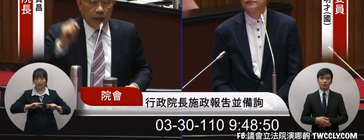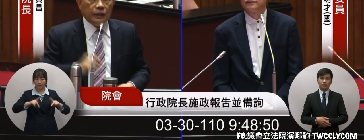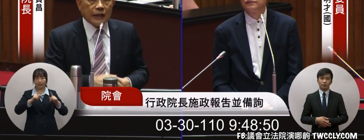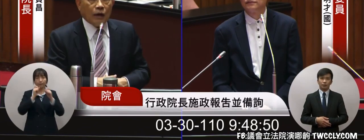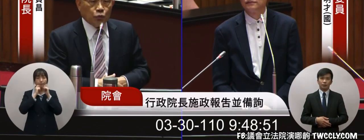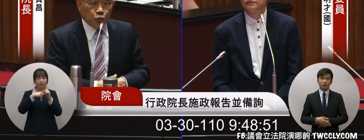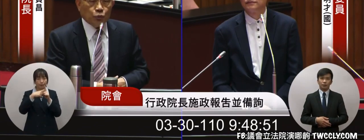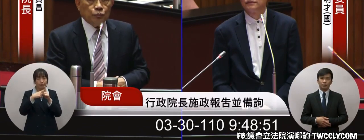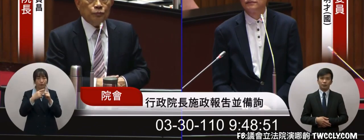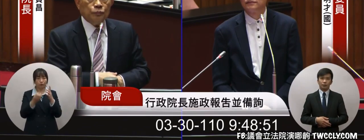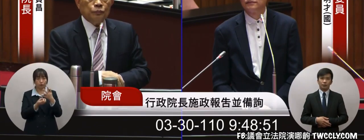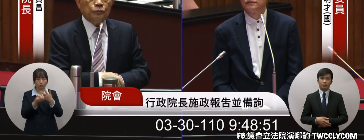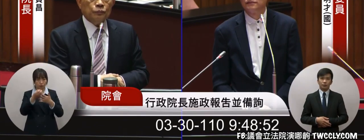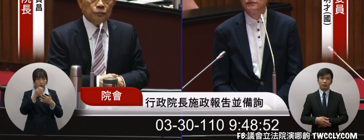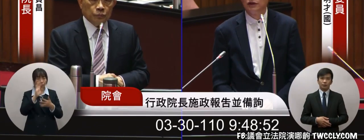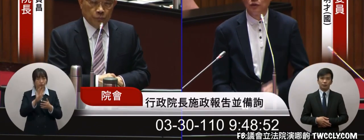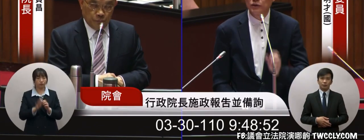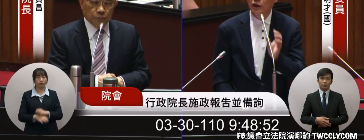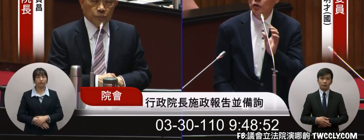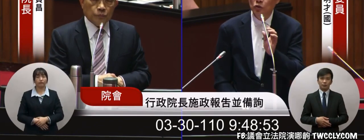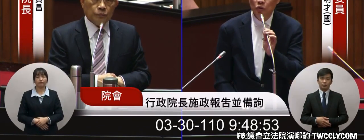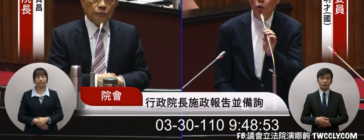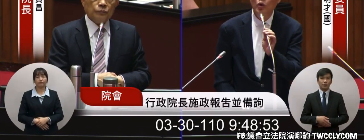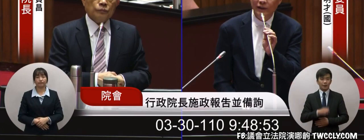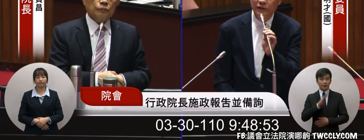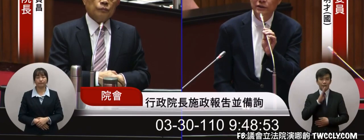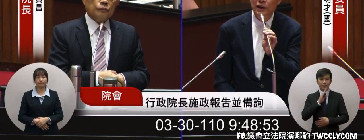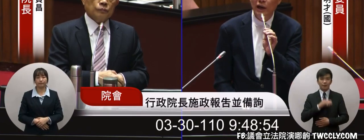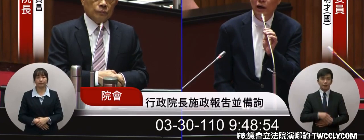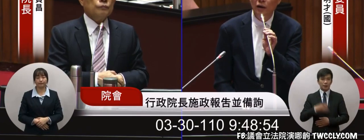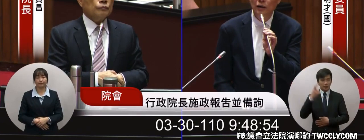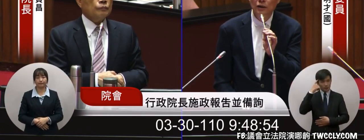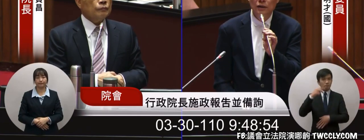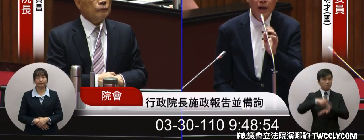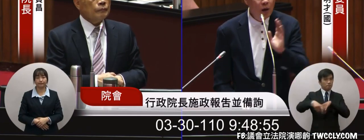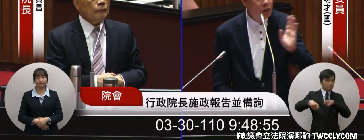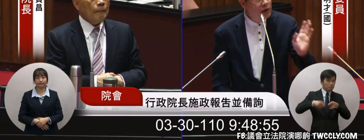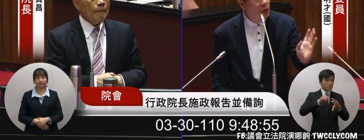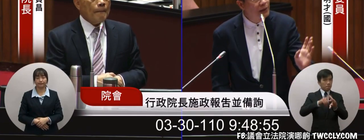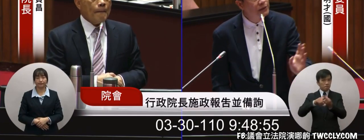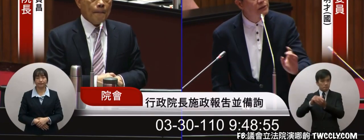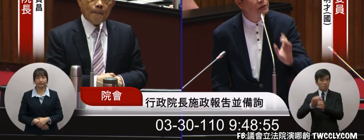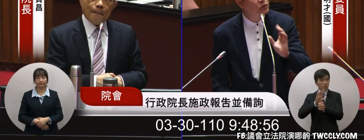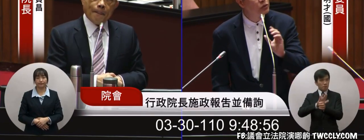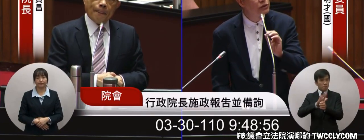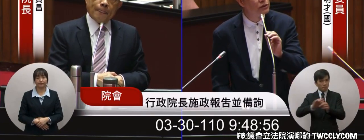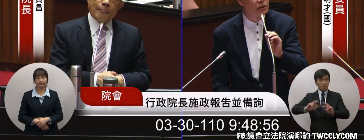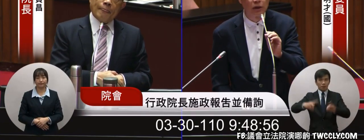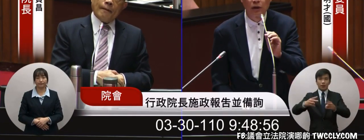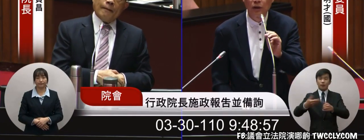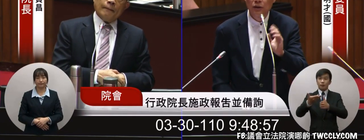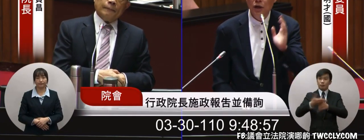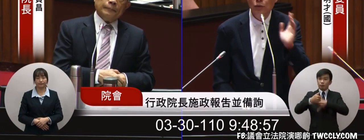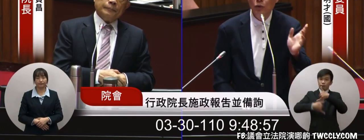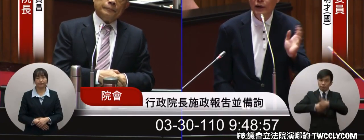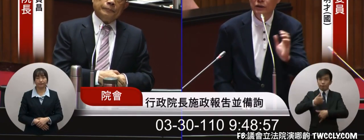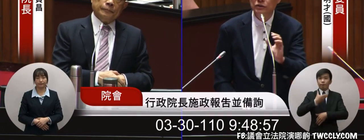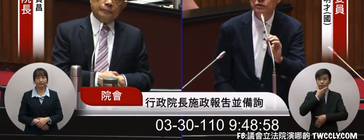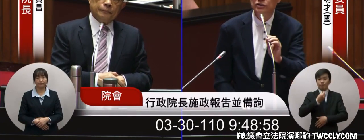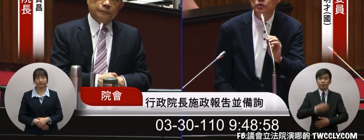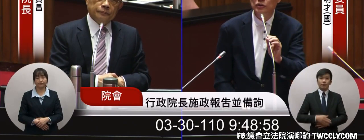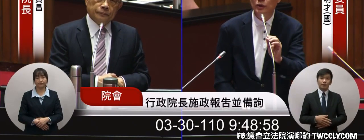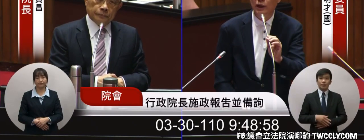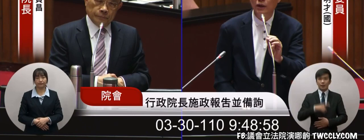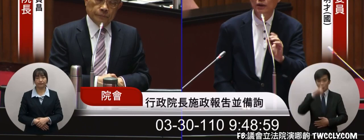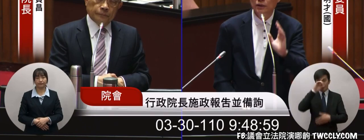也很大幅度我想多管齊下讓我們的環境更舒適讓我們未來的